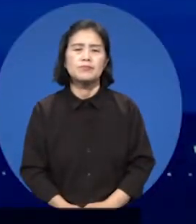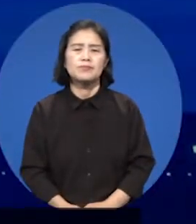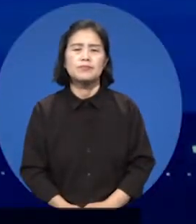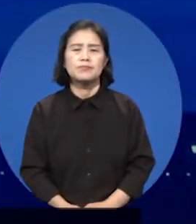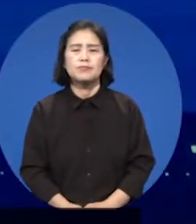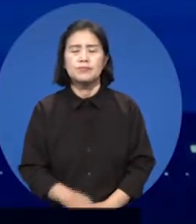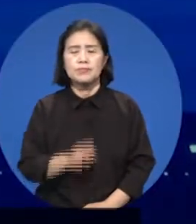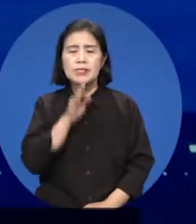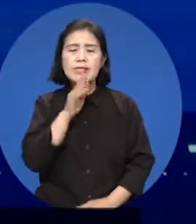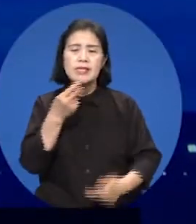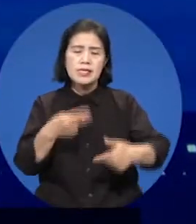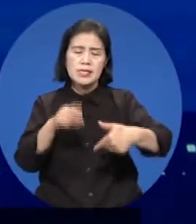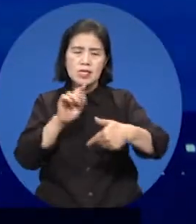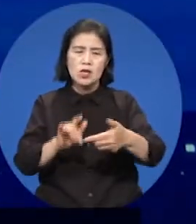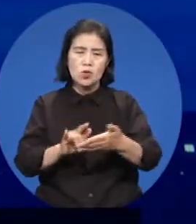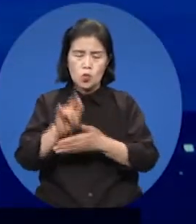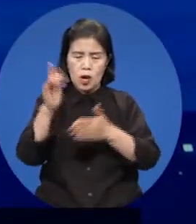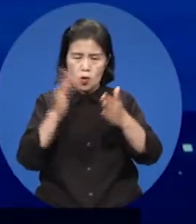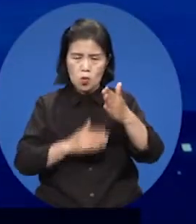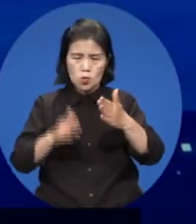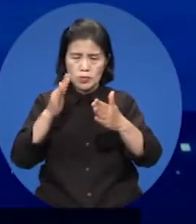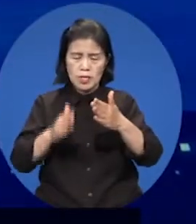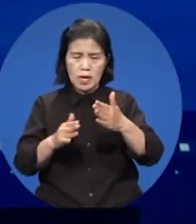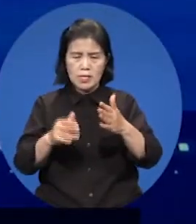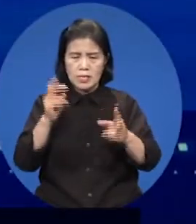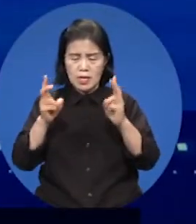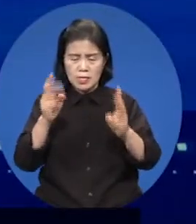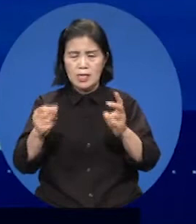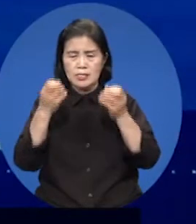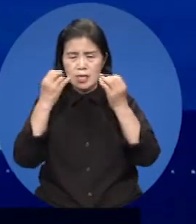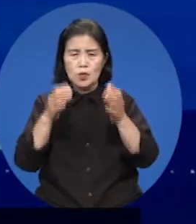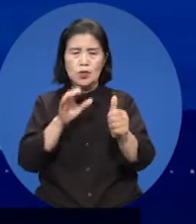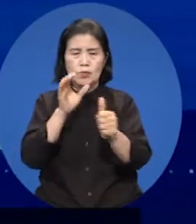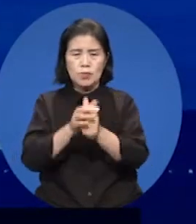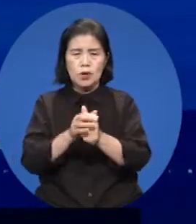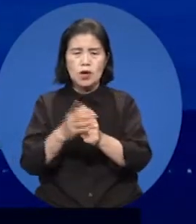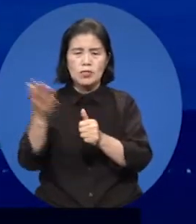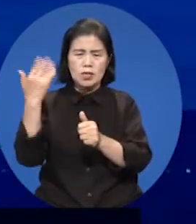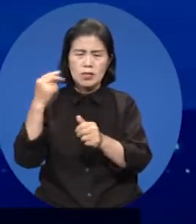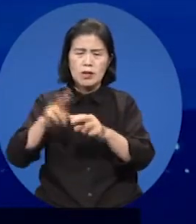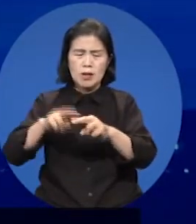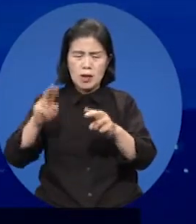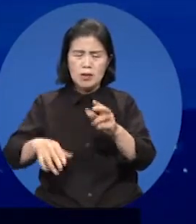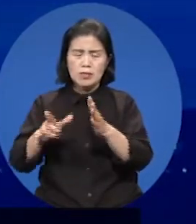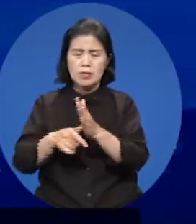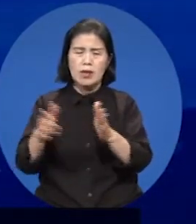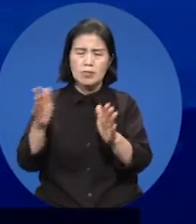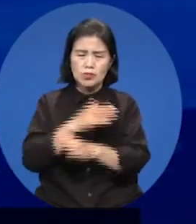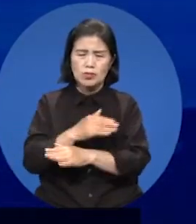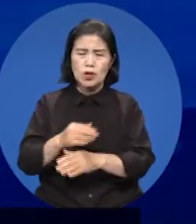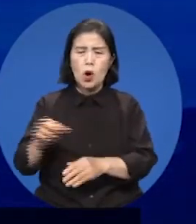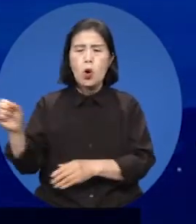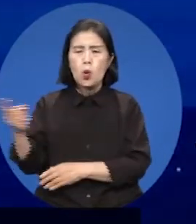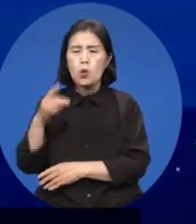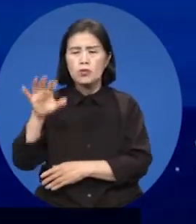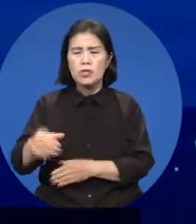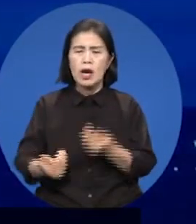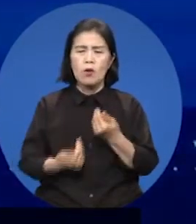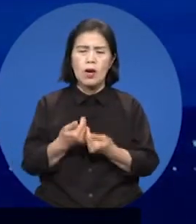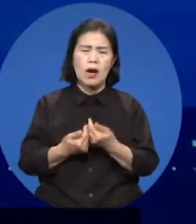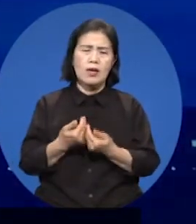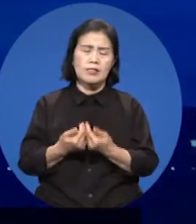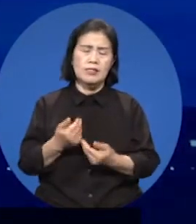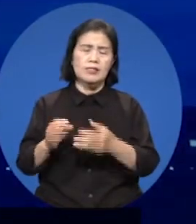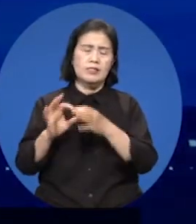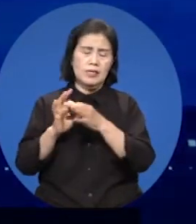사실 인천공항공사 사장을 새로 임명하고 또 그 전 사장이 나가는 그 과정에서부터 지금 스카이72와의 갈등 문제